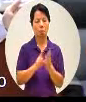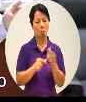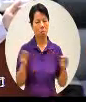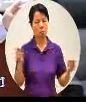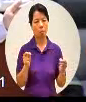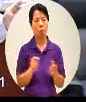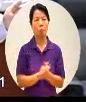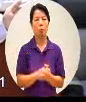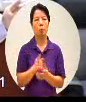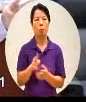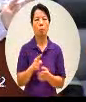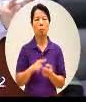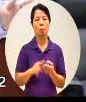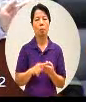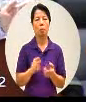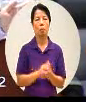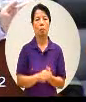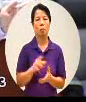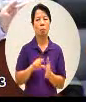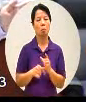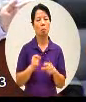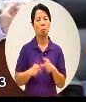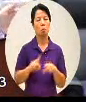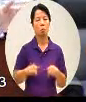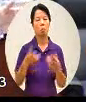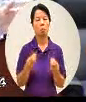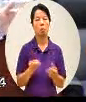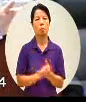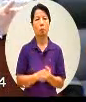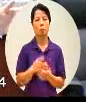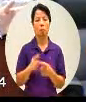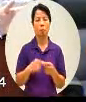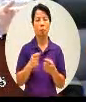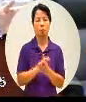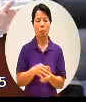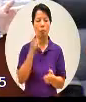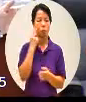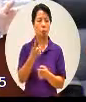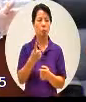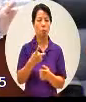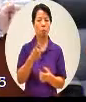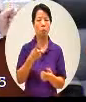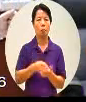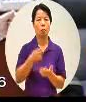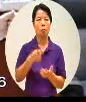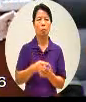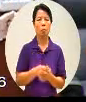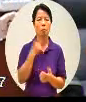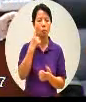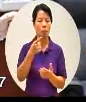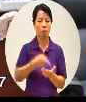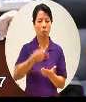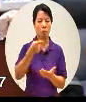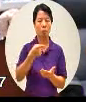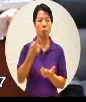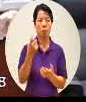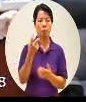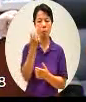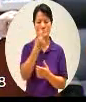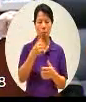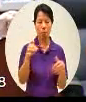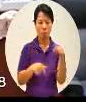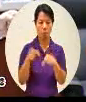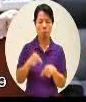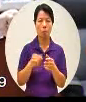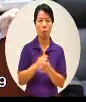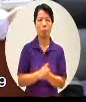合理吗？我觉得不合理嘞。你统计嘛，两个月，一个月，同样是一个月啦吼，啊无嘛两